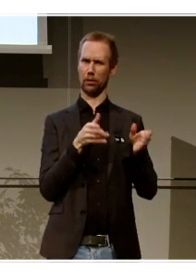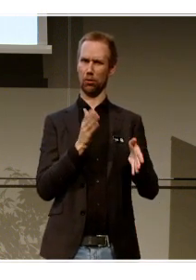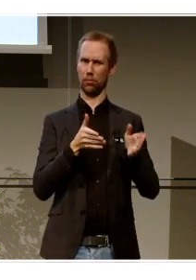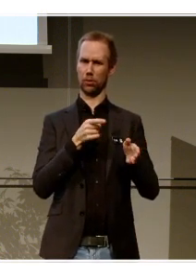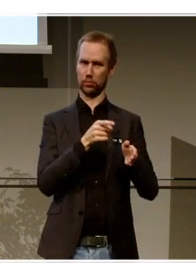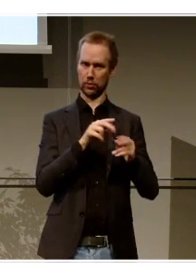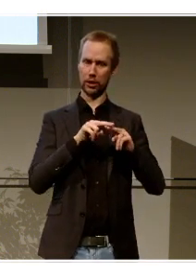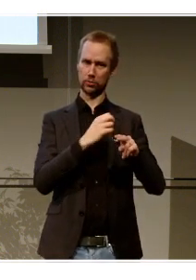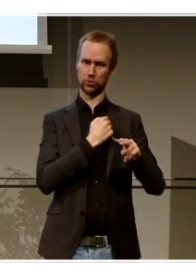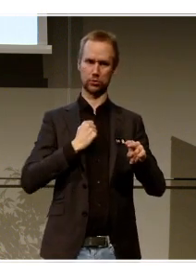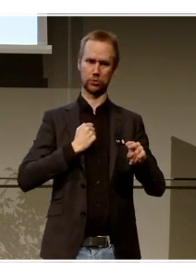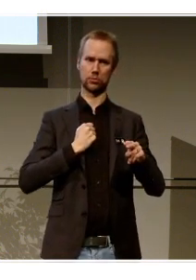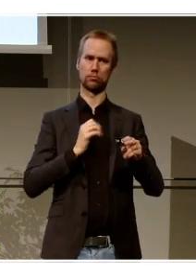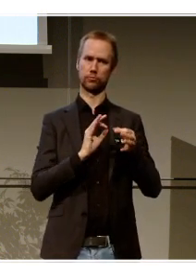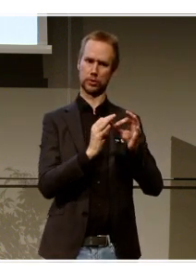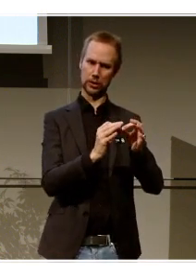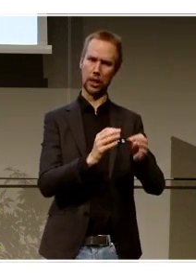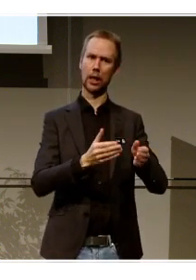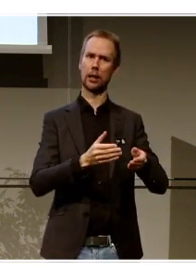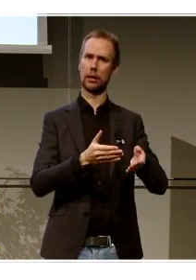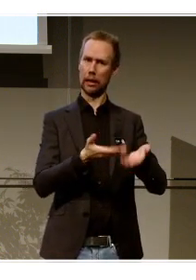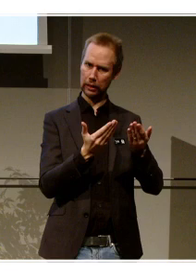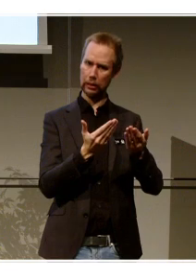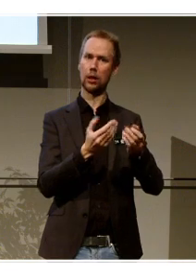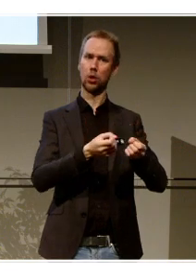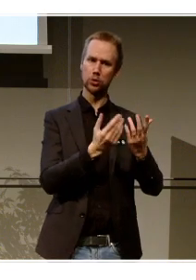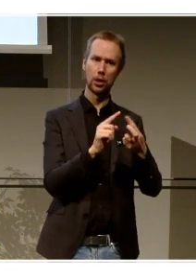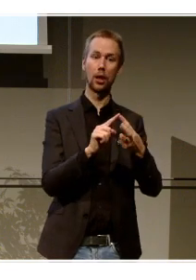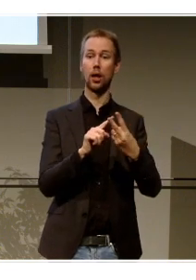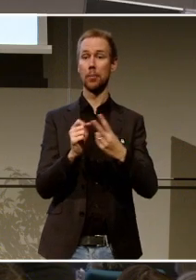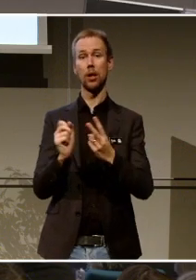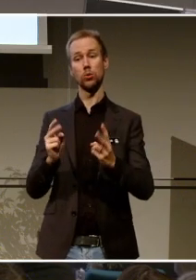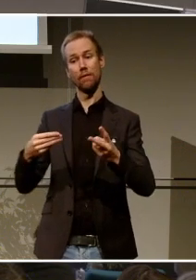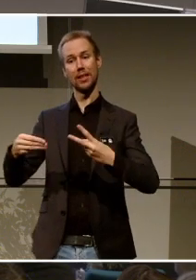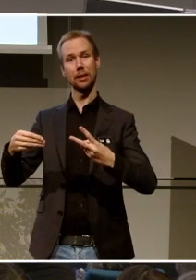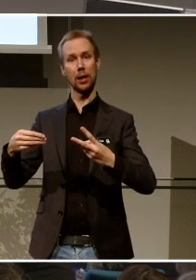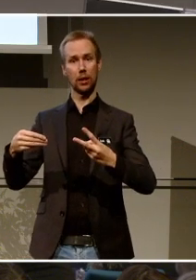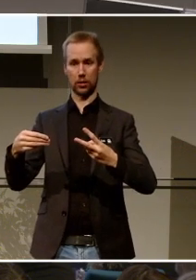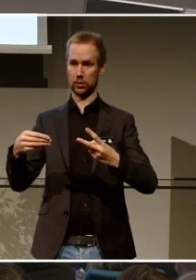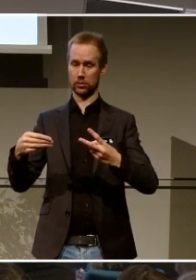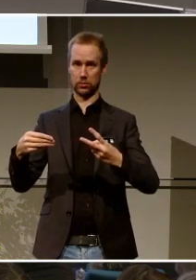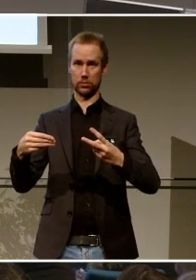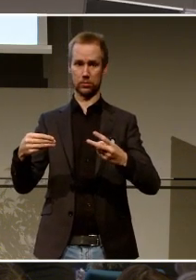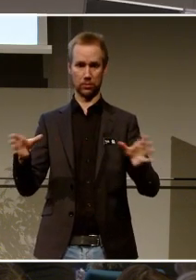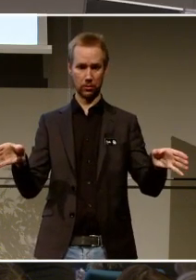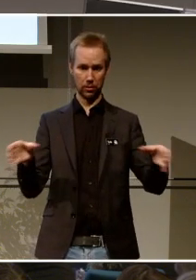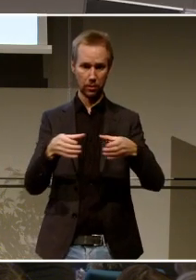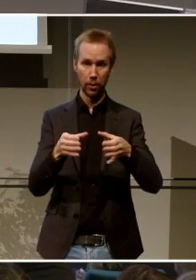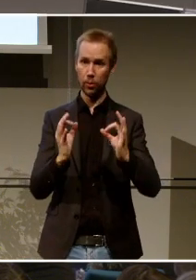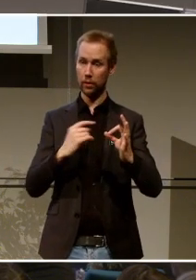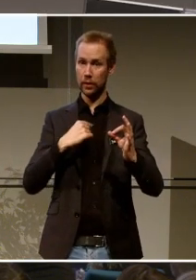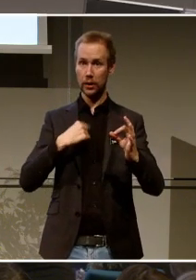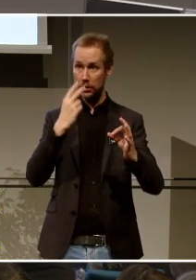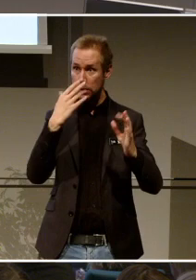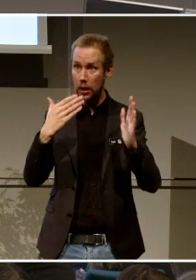enkla lösningarna, men också flexibiliteten. Hur kan vi vara flexibla så att vi inkluderar alla? Kan vi bygga